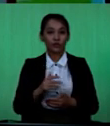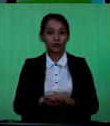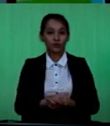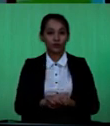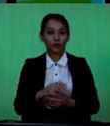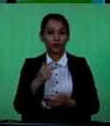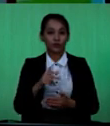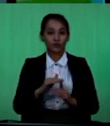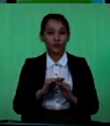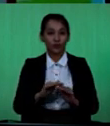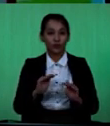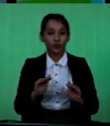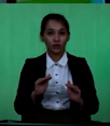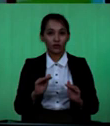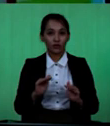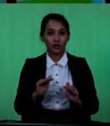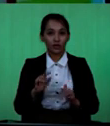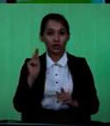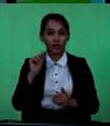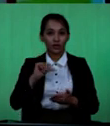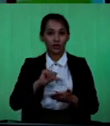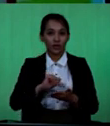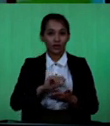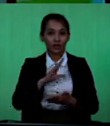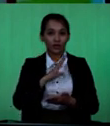30 nafar o'quvchi darsga qatnashgan.